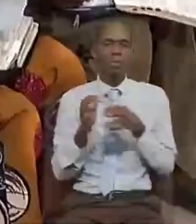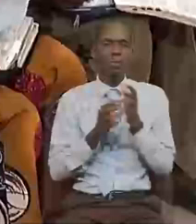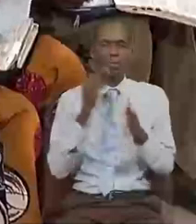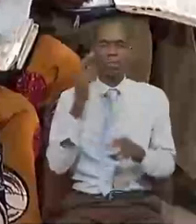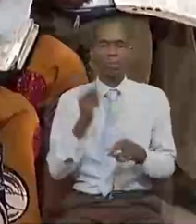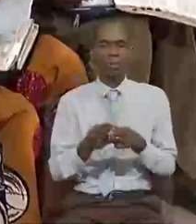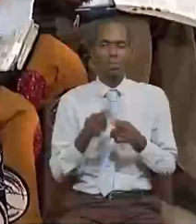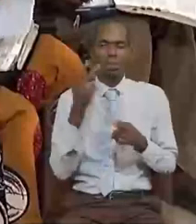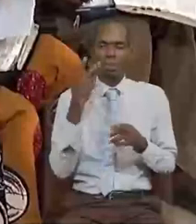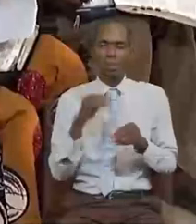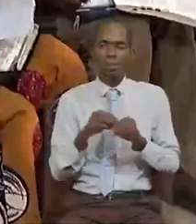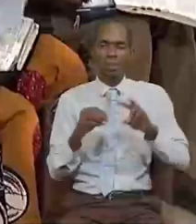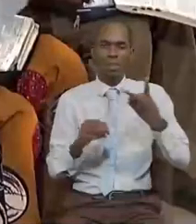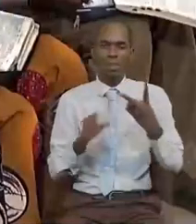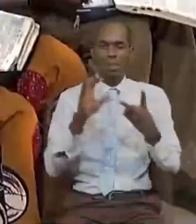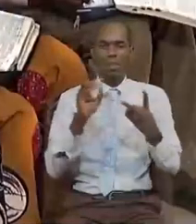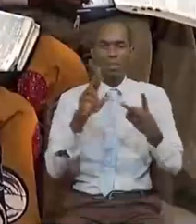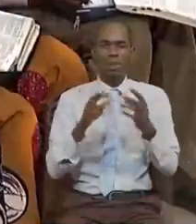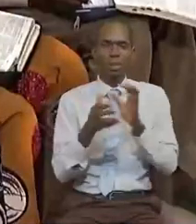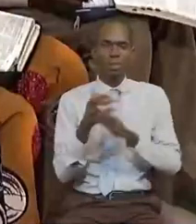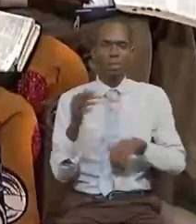2 Corinthiens chapitre 12.